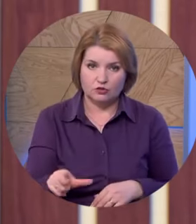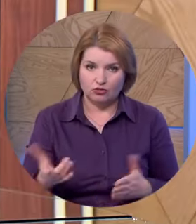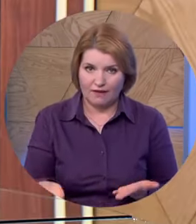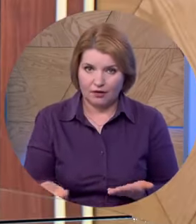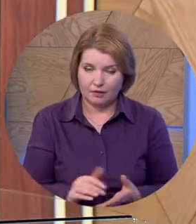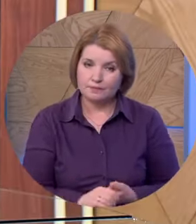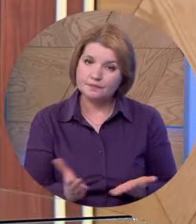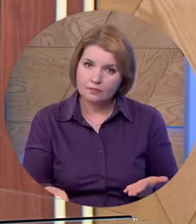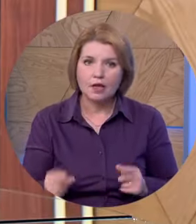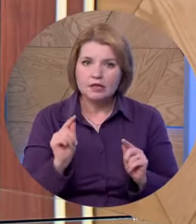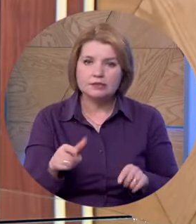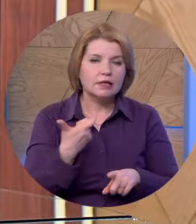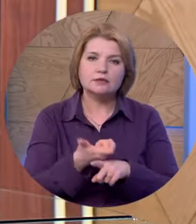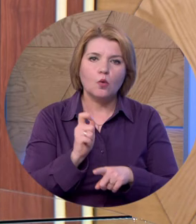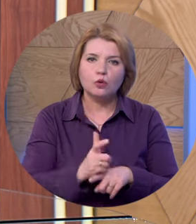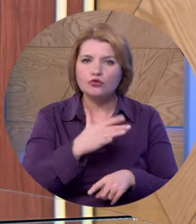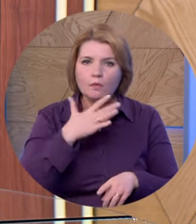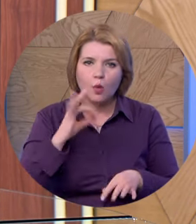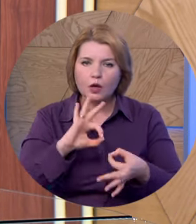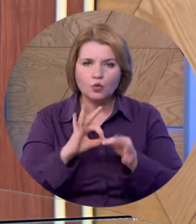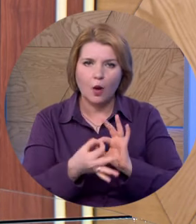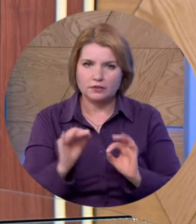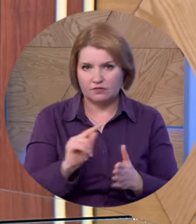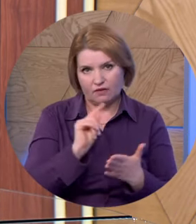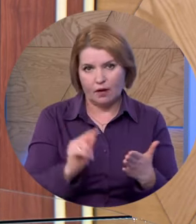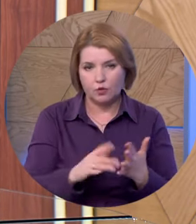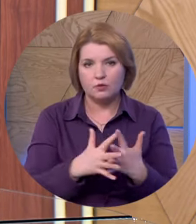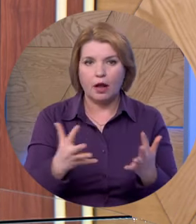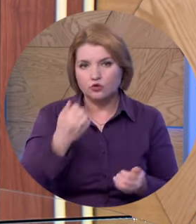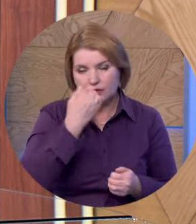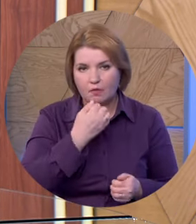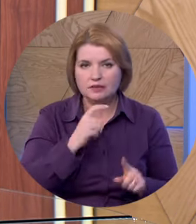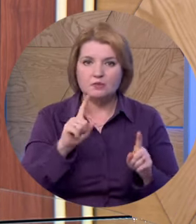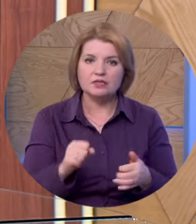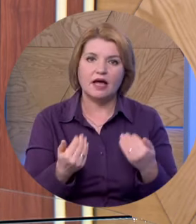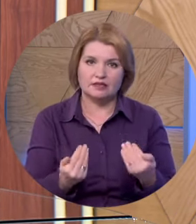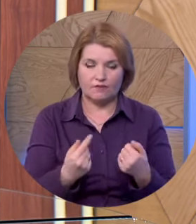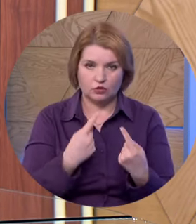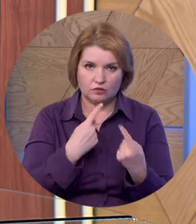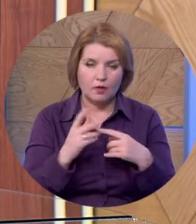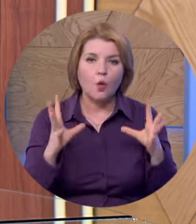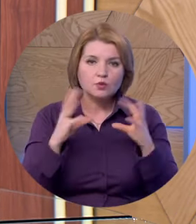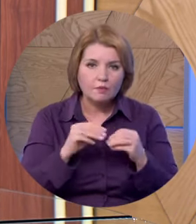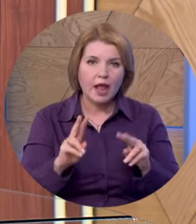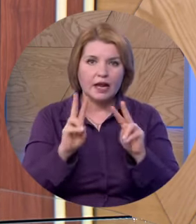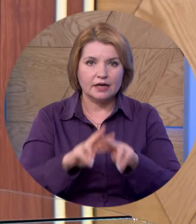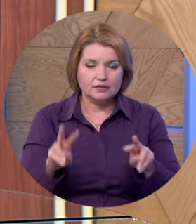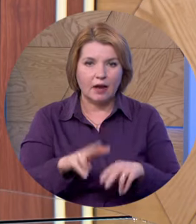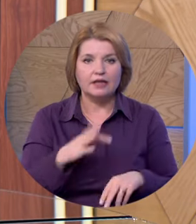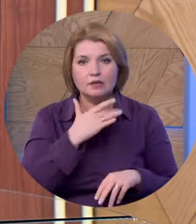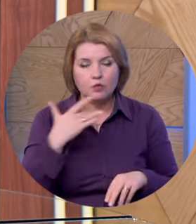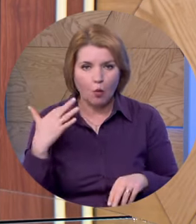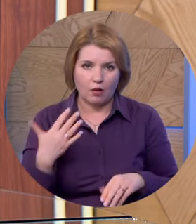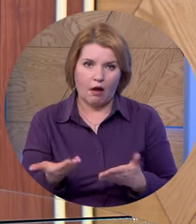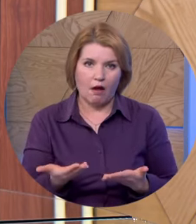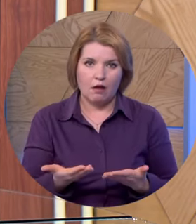да, тут очень много нюансов и вопросов. Спасибо большое за наш сегодняшний разговор. Успели рассмотреть многое, но много еще